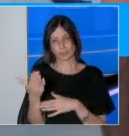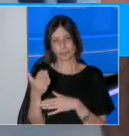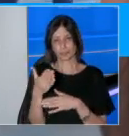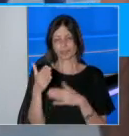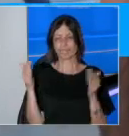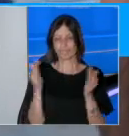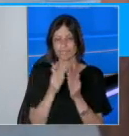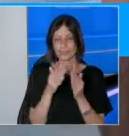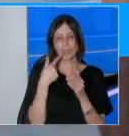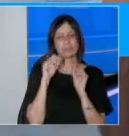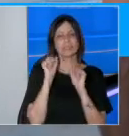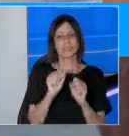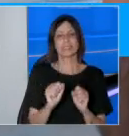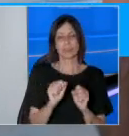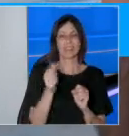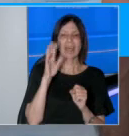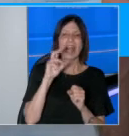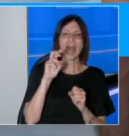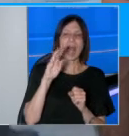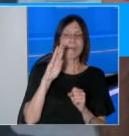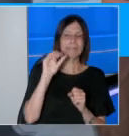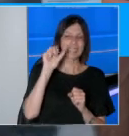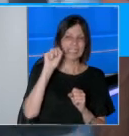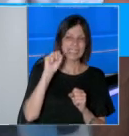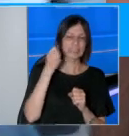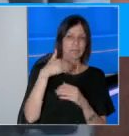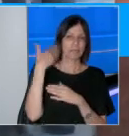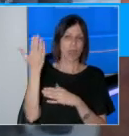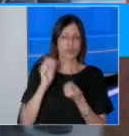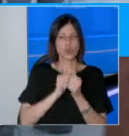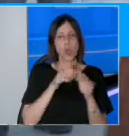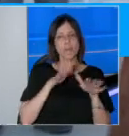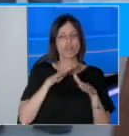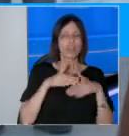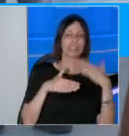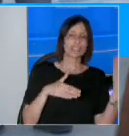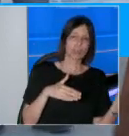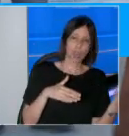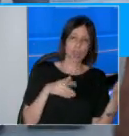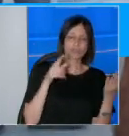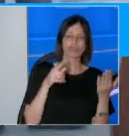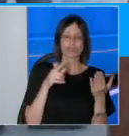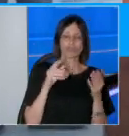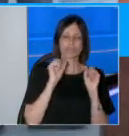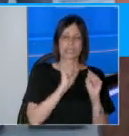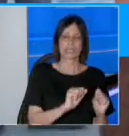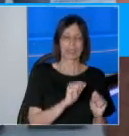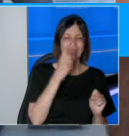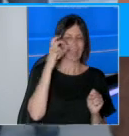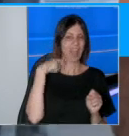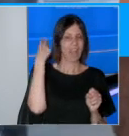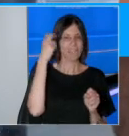צרה שמסתמכת על אבאס מבחוץ, או ממשלת שמאל שמסתמכת על